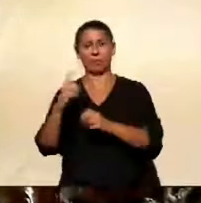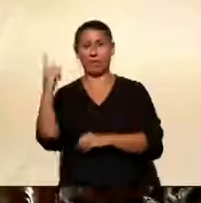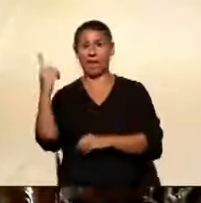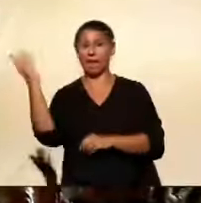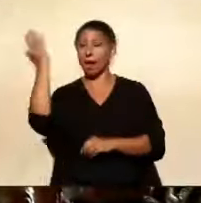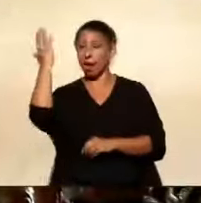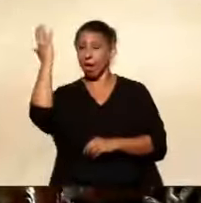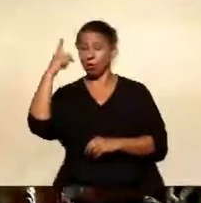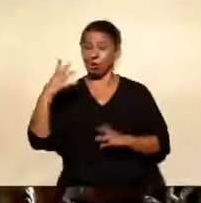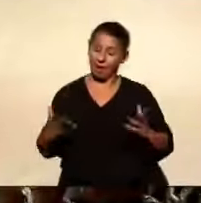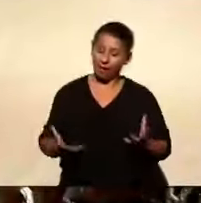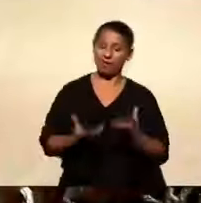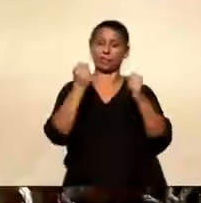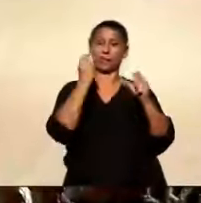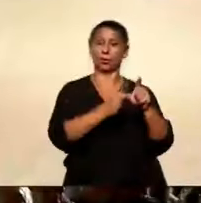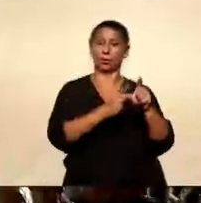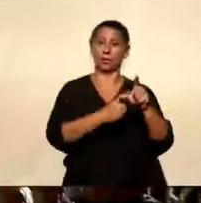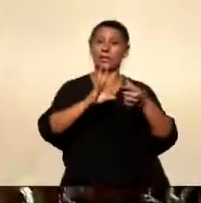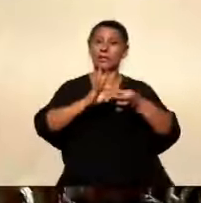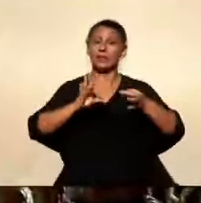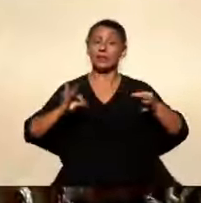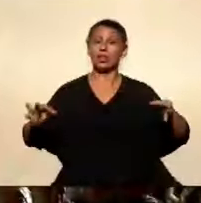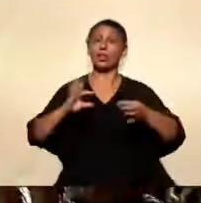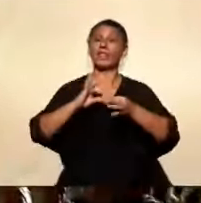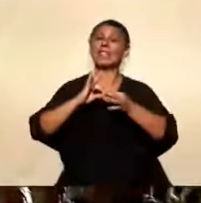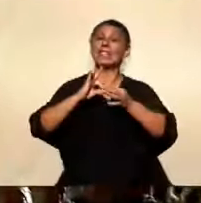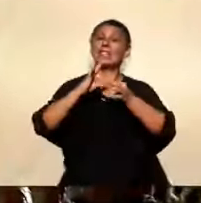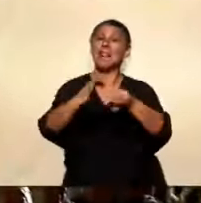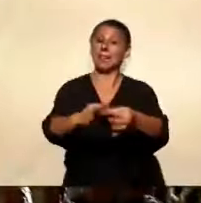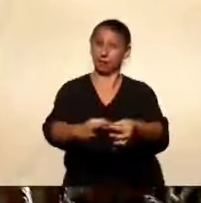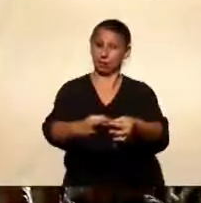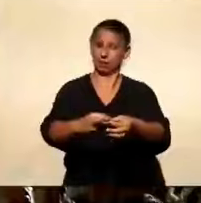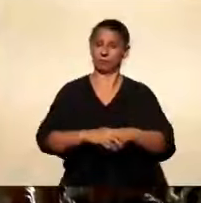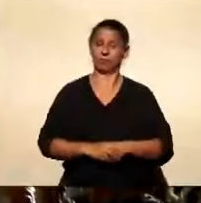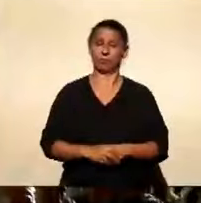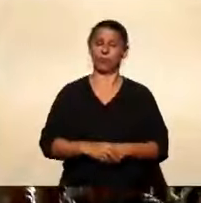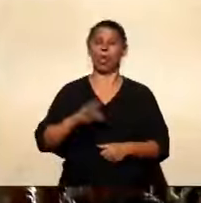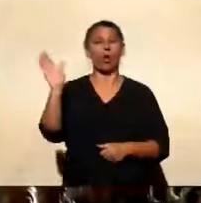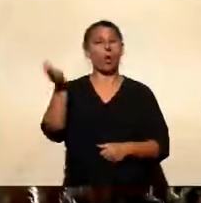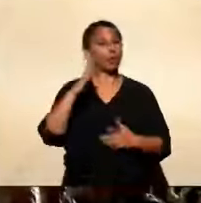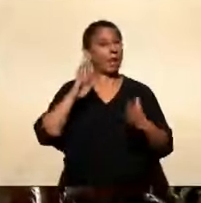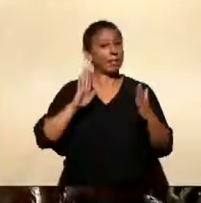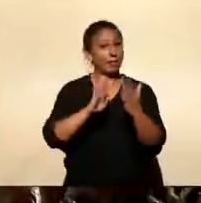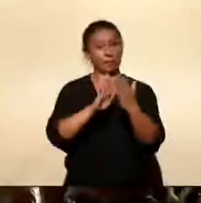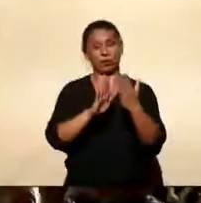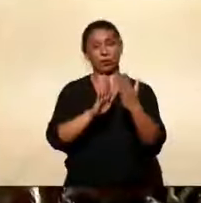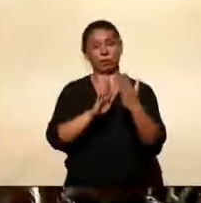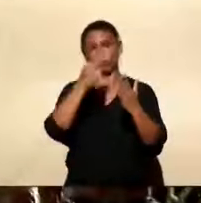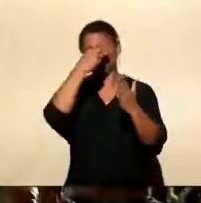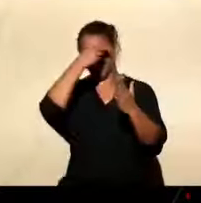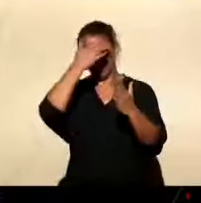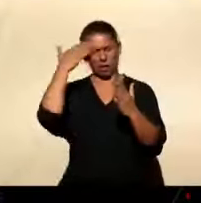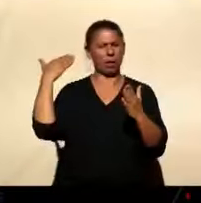όταν εξασφάλιζε την ιστορική του συνέχεια και όταν αντιμετώπιζε κατά